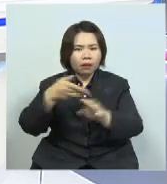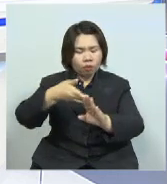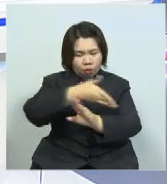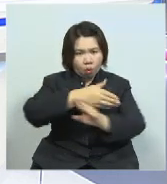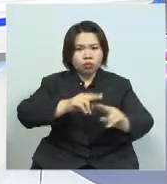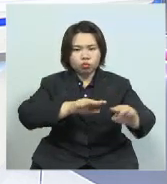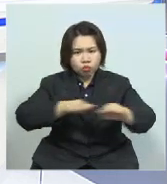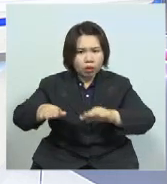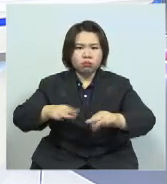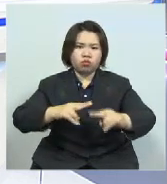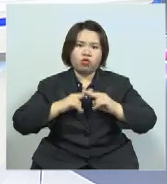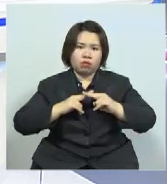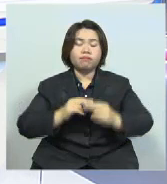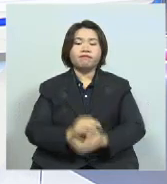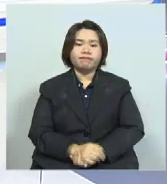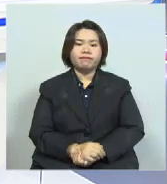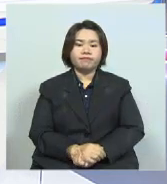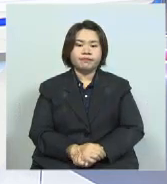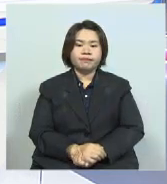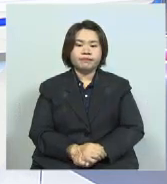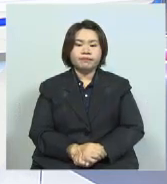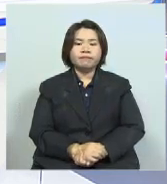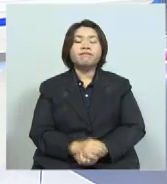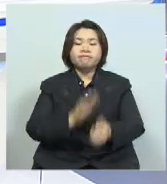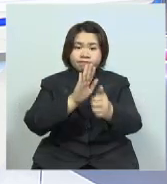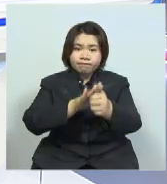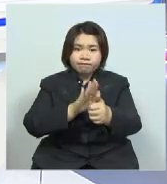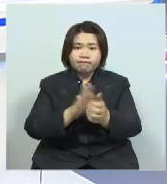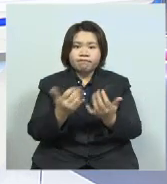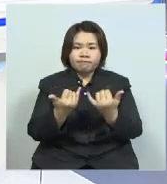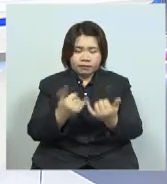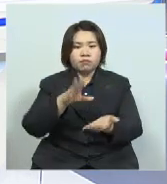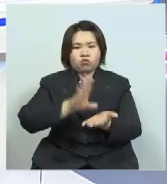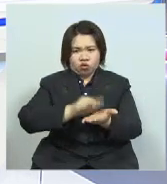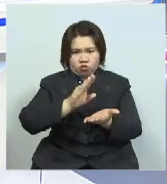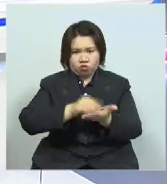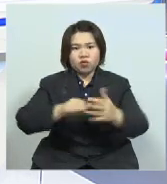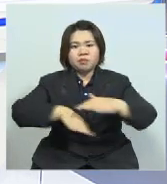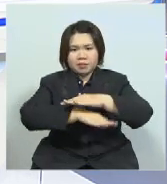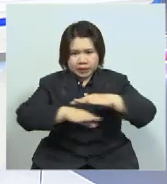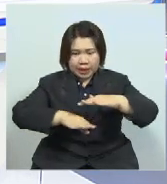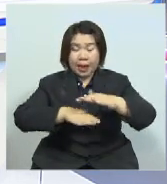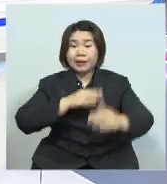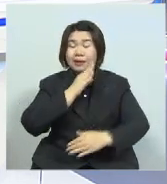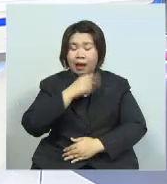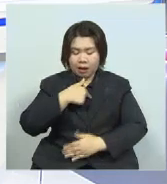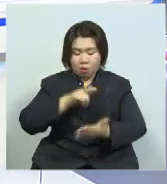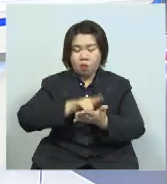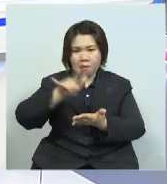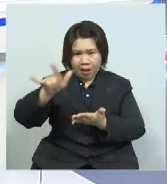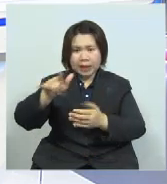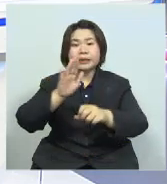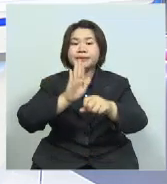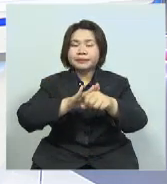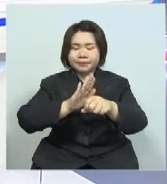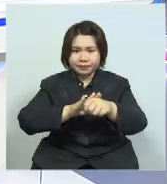เตรียมตัวให้ดีอย่างที่ท่านรัฐมนตรีบอก ใช่ค่ะก็แนะนำนะคะอันนี้เป็นข้อมูลพื้นฐานเลยอย่างที่เราทราบกันดีแต่ว่าก็อยากจะย้ำให้กับ